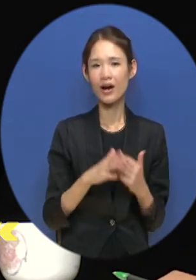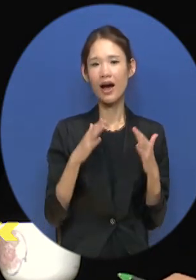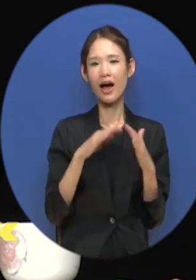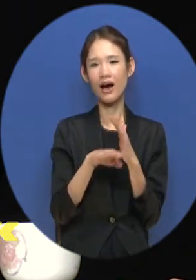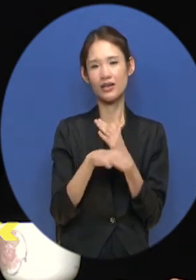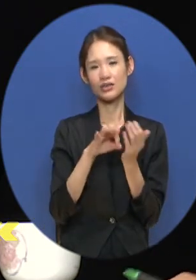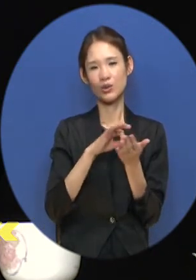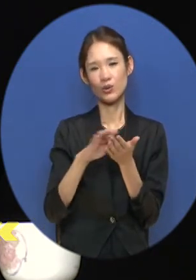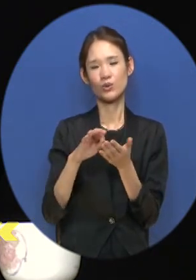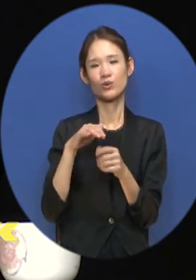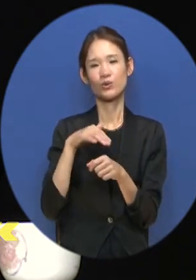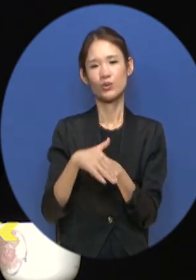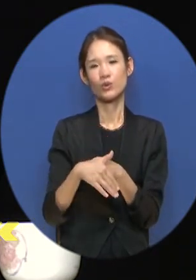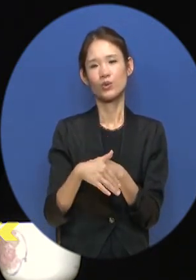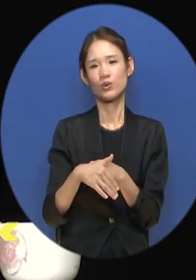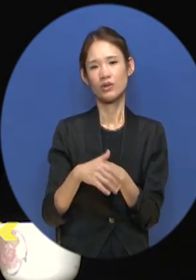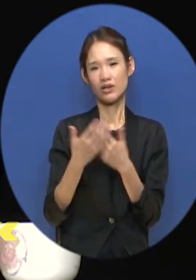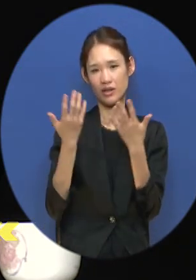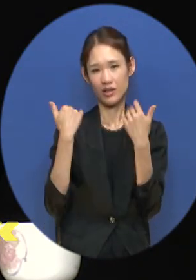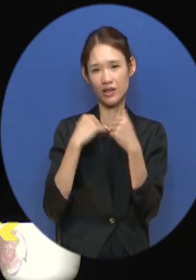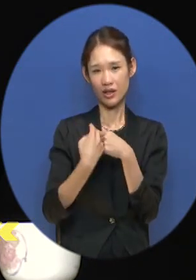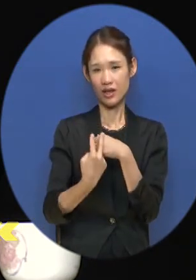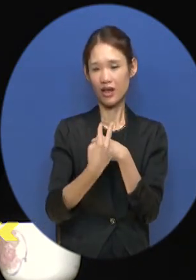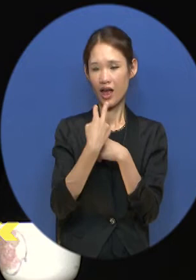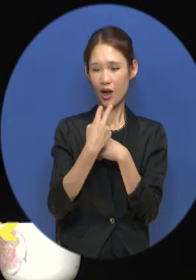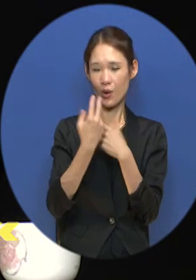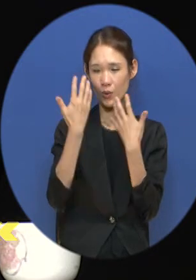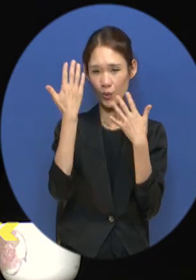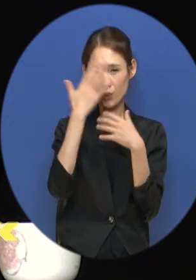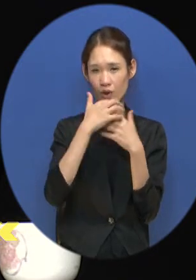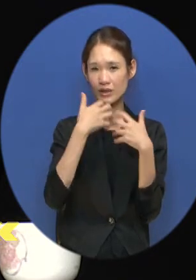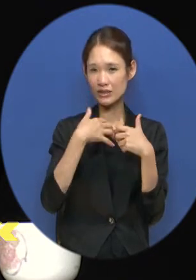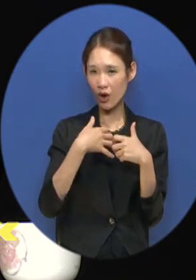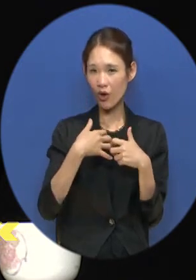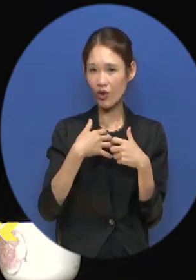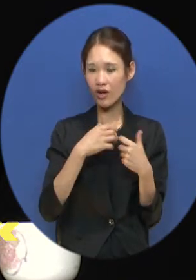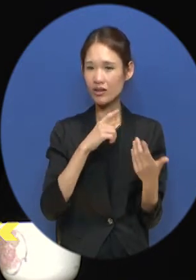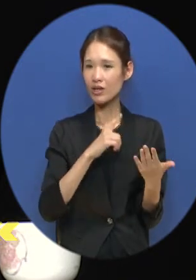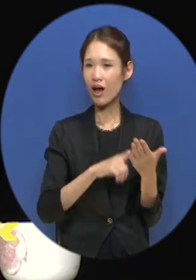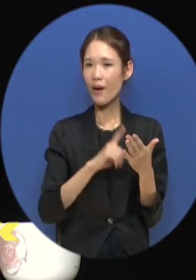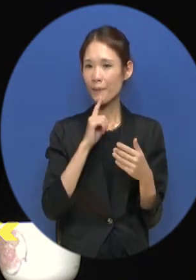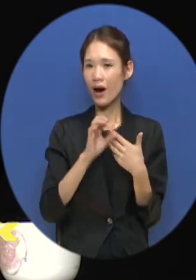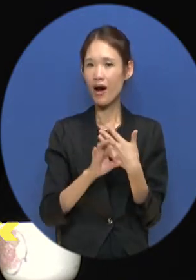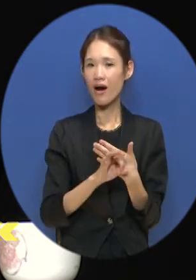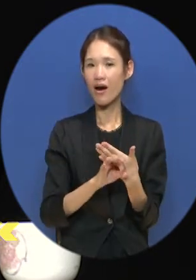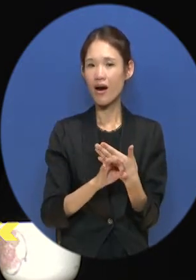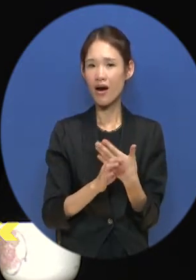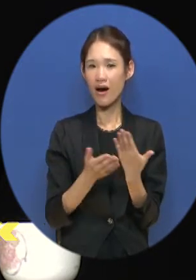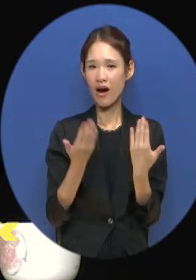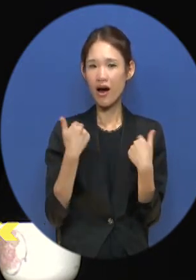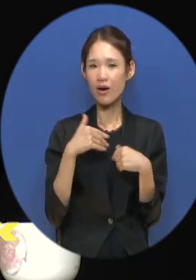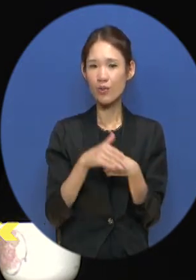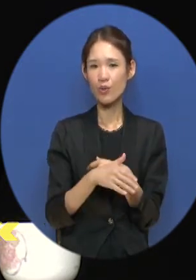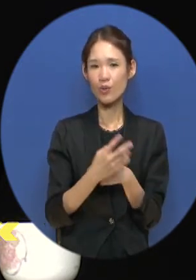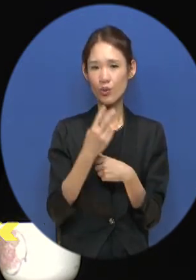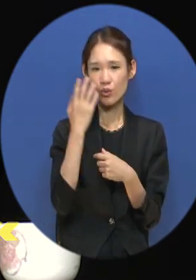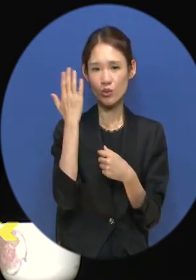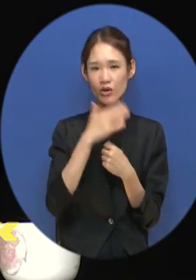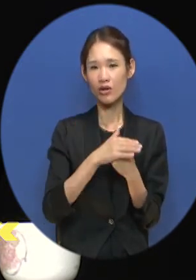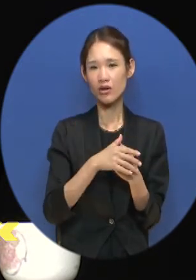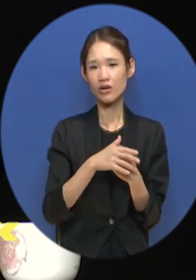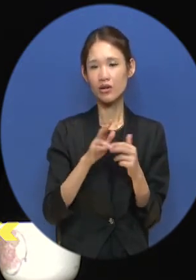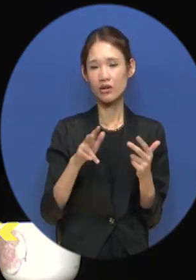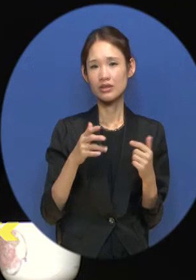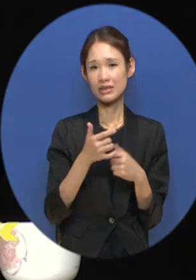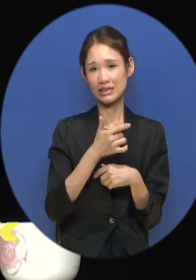가정용으로 나왔다가 또 학교에 공기청정기를 놓는다 하니까 학교용 공기청정기 나왔다가